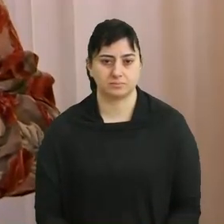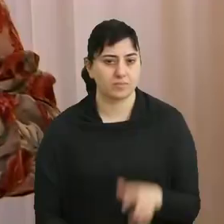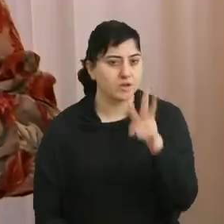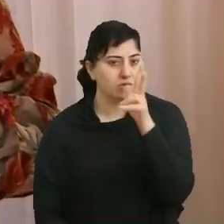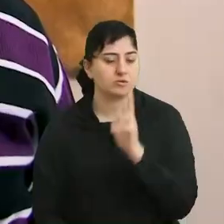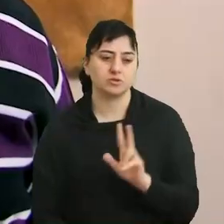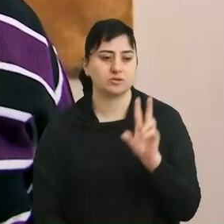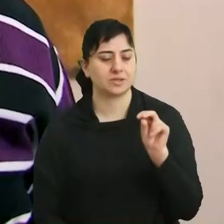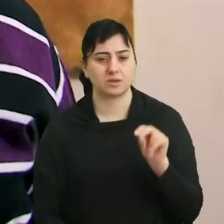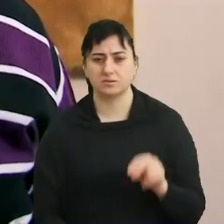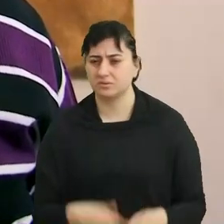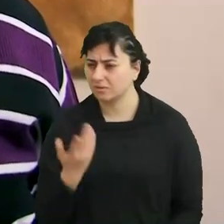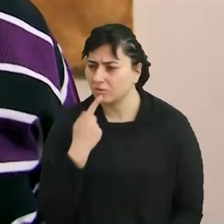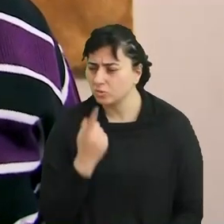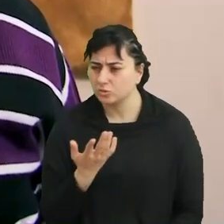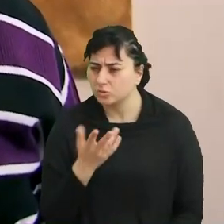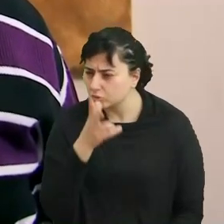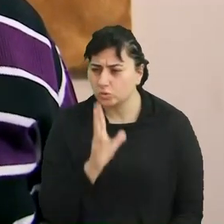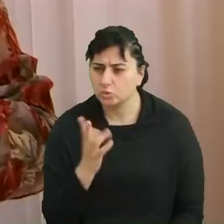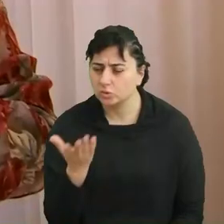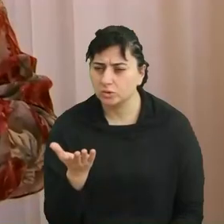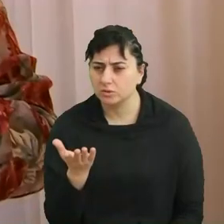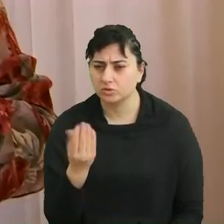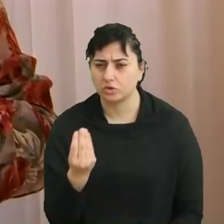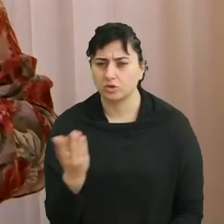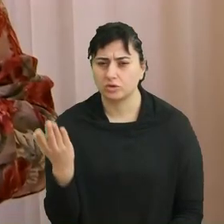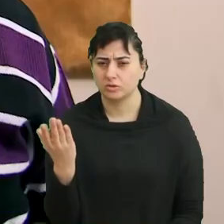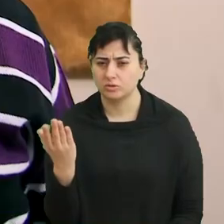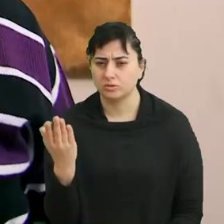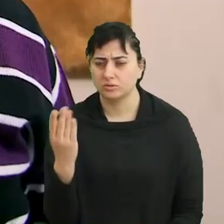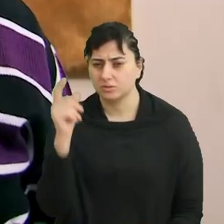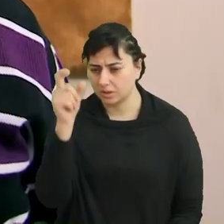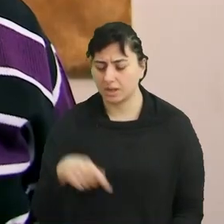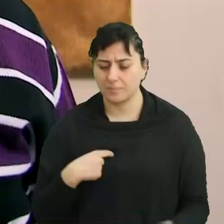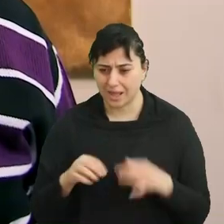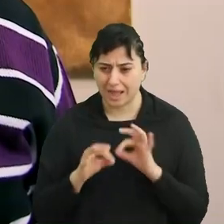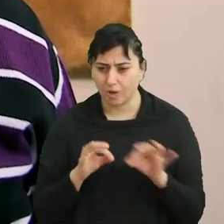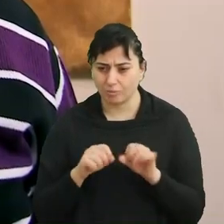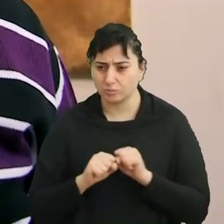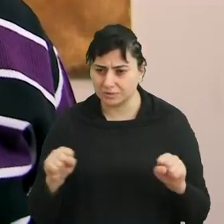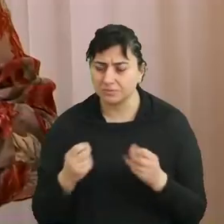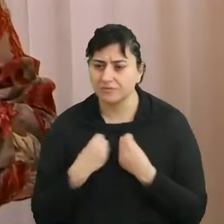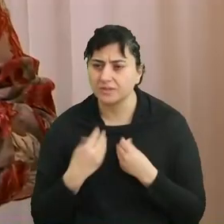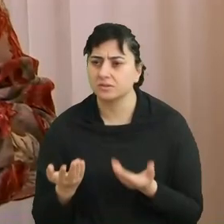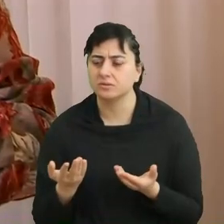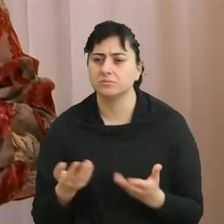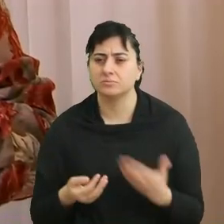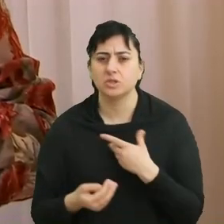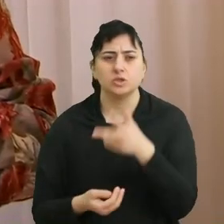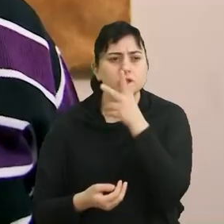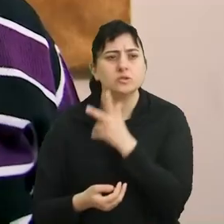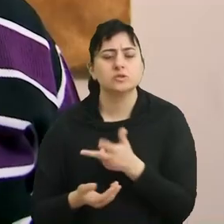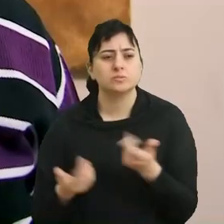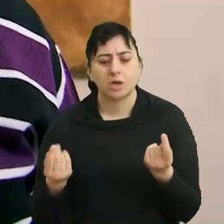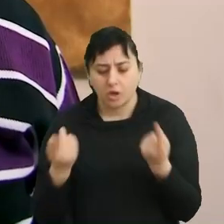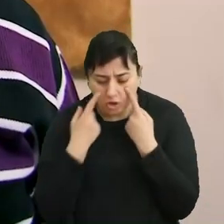300 lira yeter. Ne diyorsun çakarım? Ne 300 lirası be? Sen benim ekonomime kriz mi sokacaksın? Ne yapacaksın? Ben daha 300